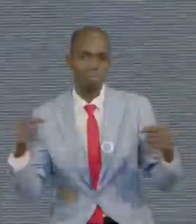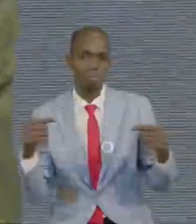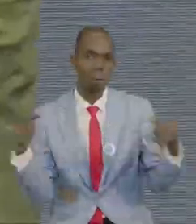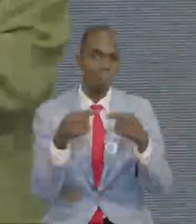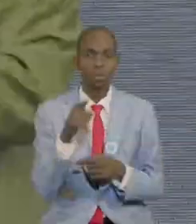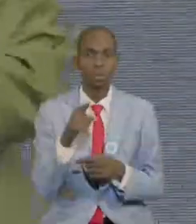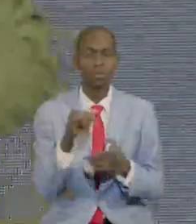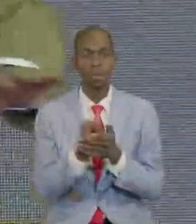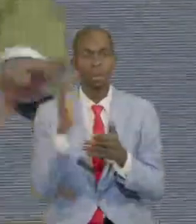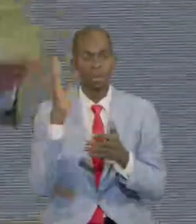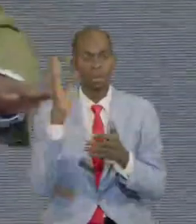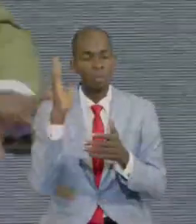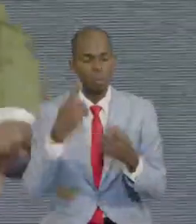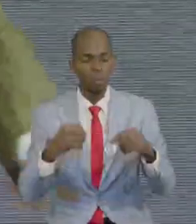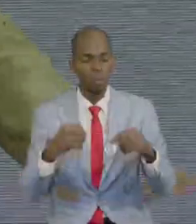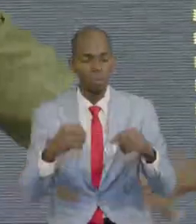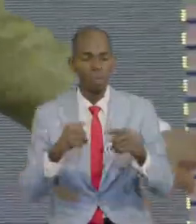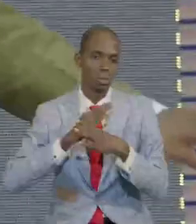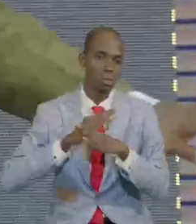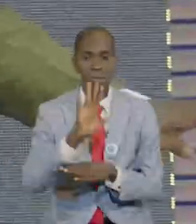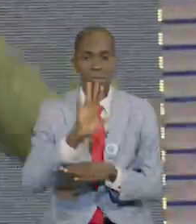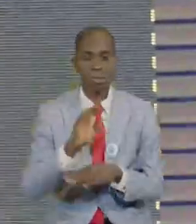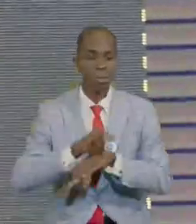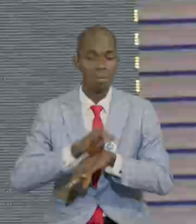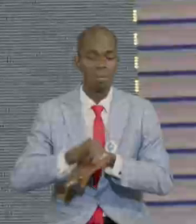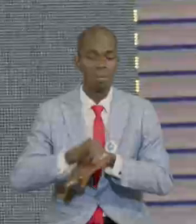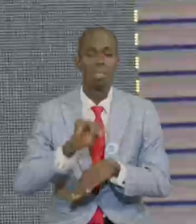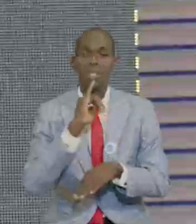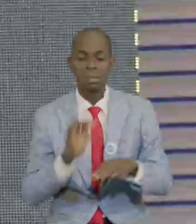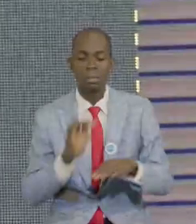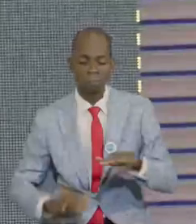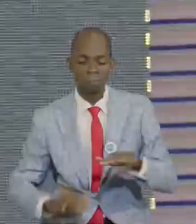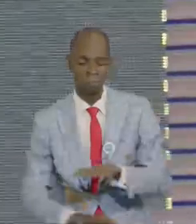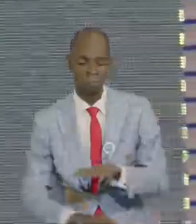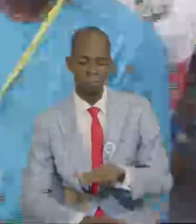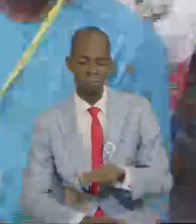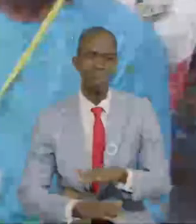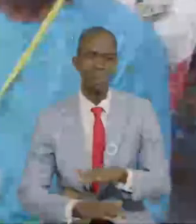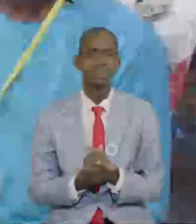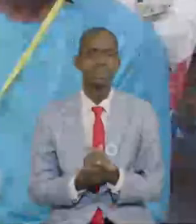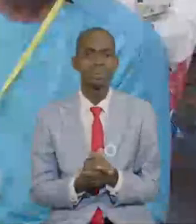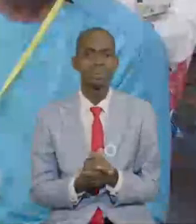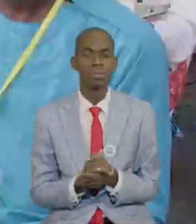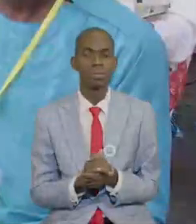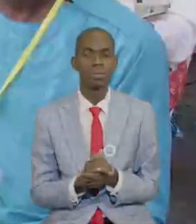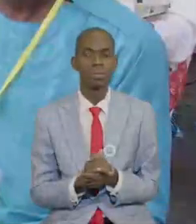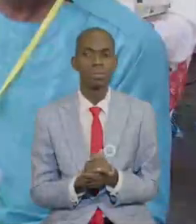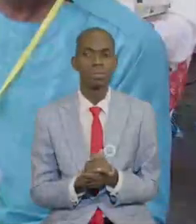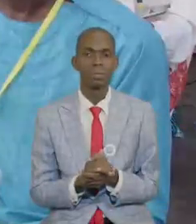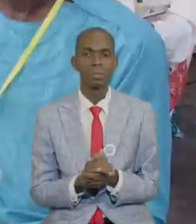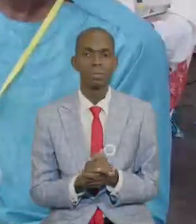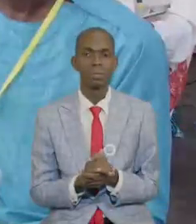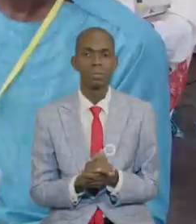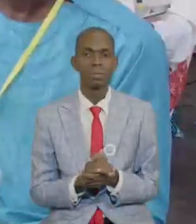try to hinder your ministry is below. Mais vous voyez pourquoi? Parce que toutes les autres puissances qui vont essayer de vous empêcher,